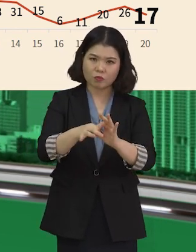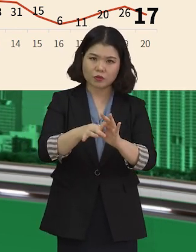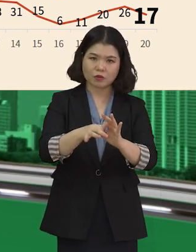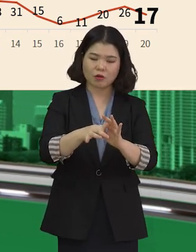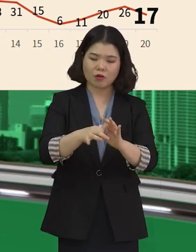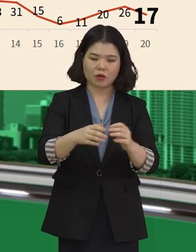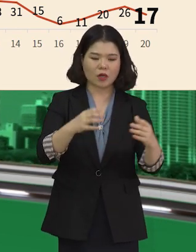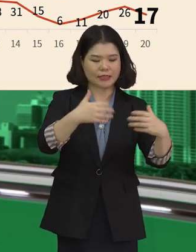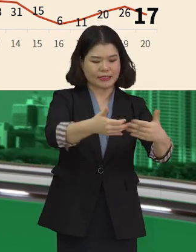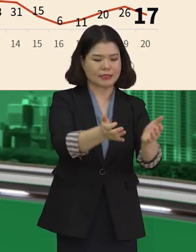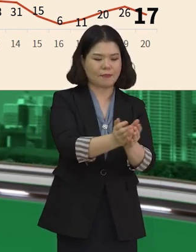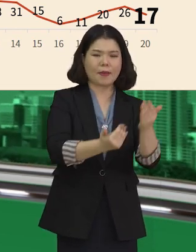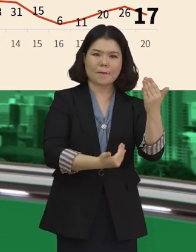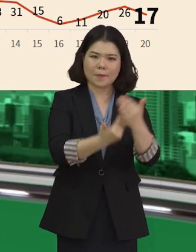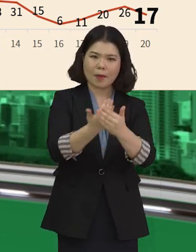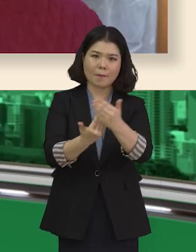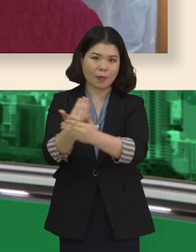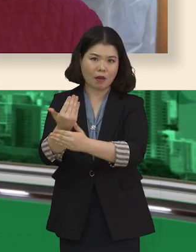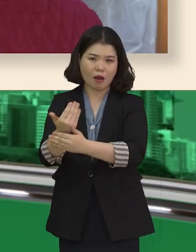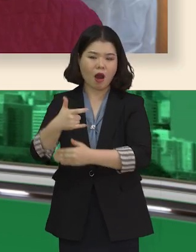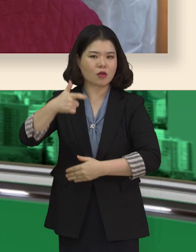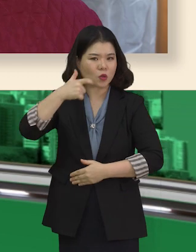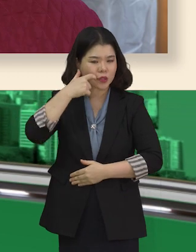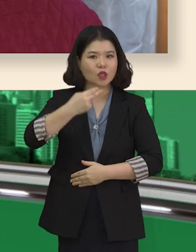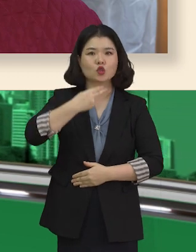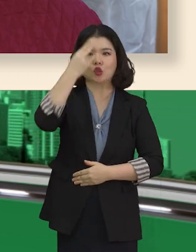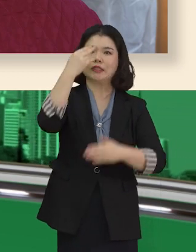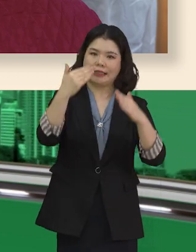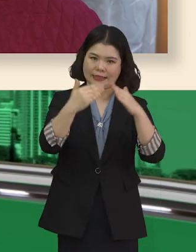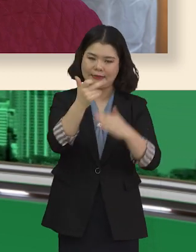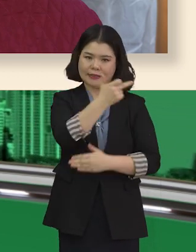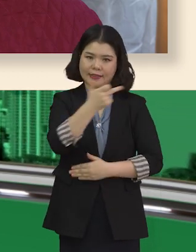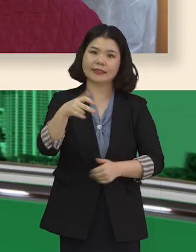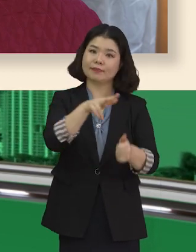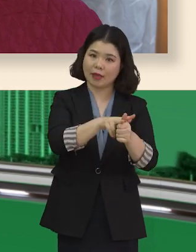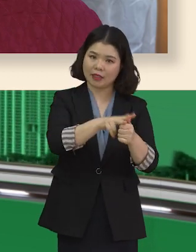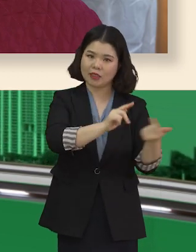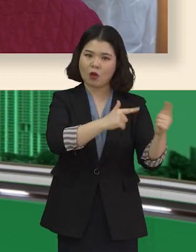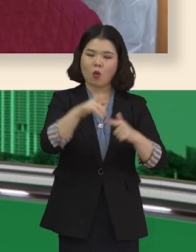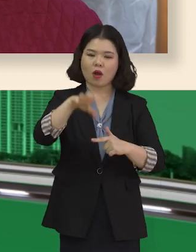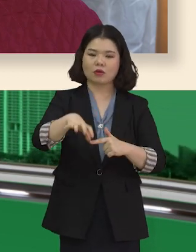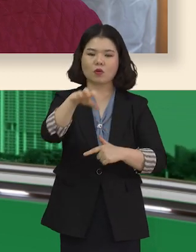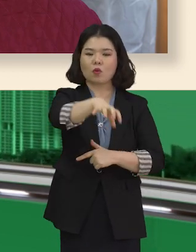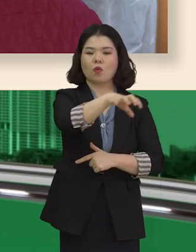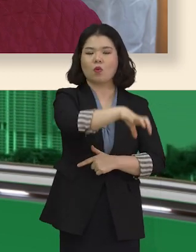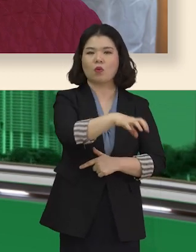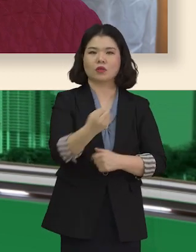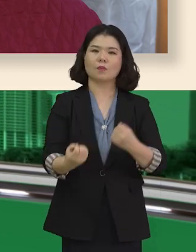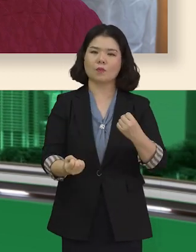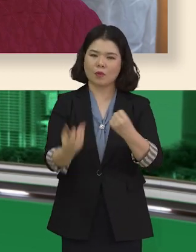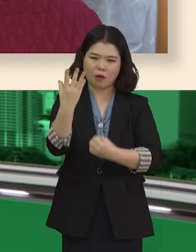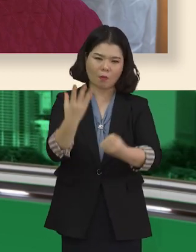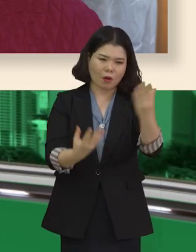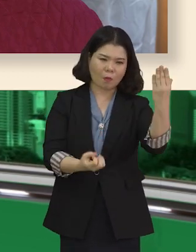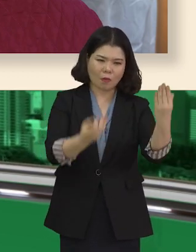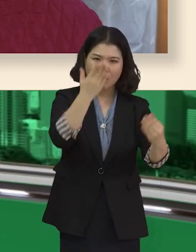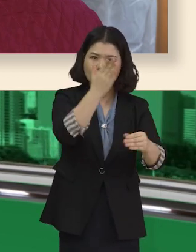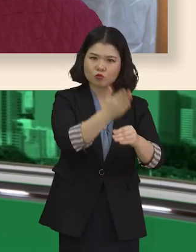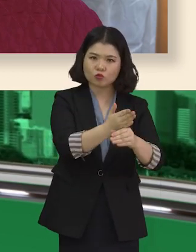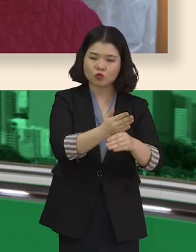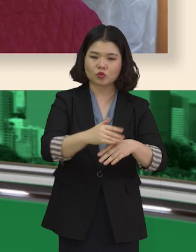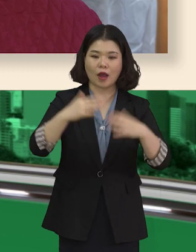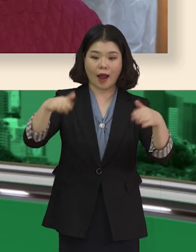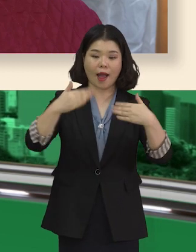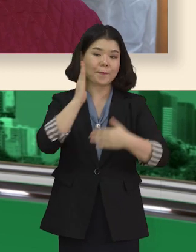감염 규모가 커지고 있는 데다 콜센터나 주점, 대형 마트 등에서 산발적 감염이 이어지고 있고,